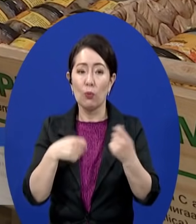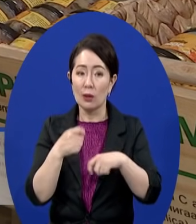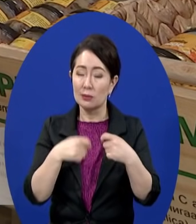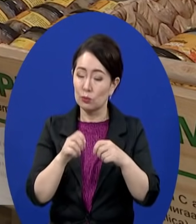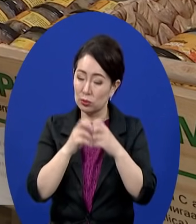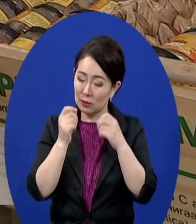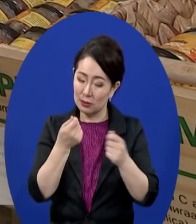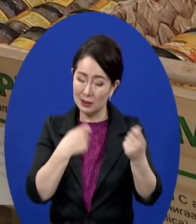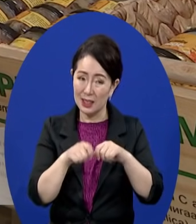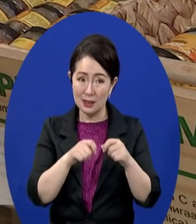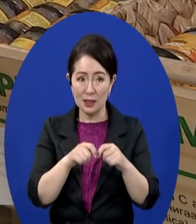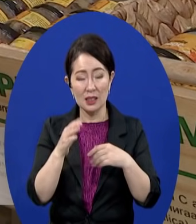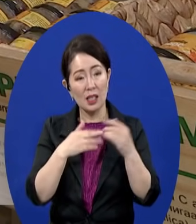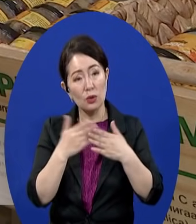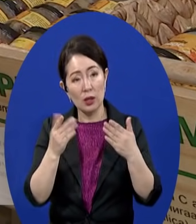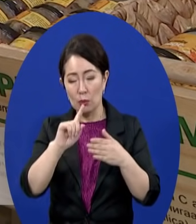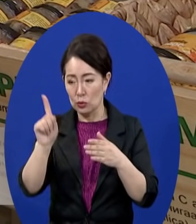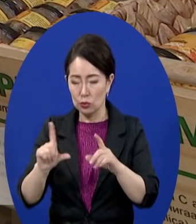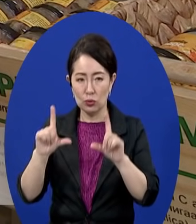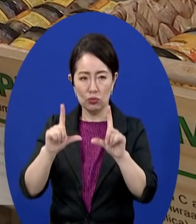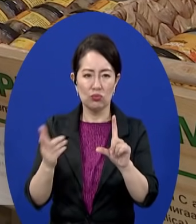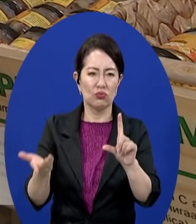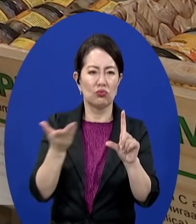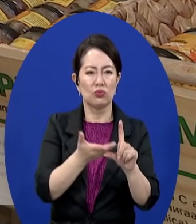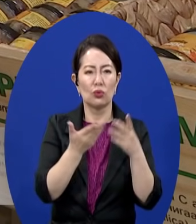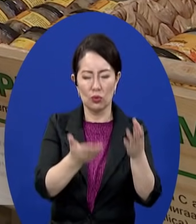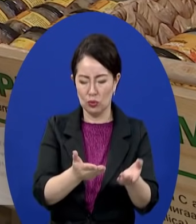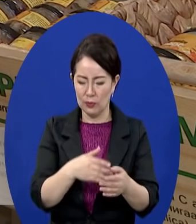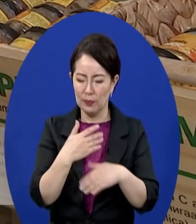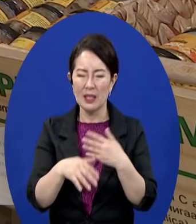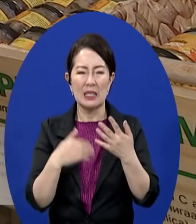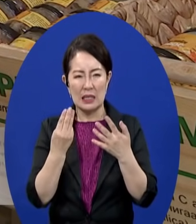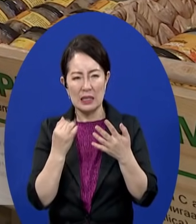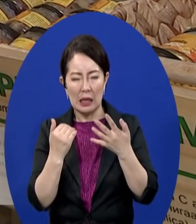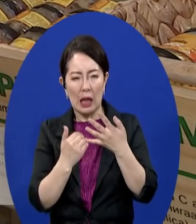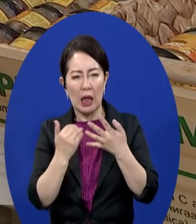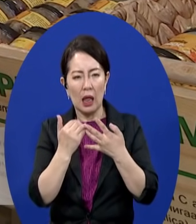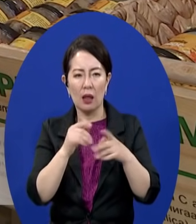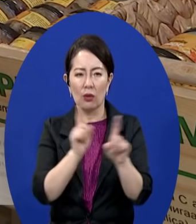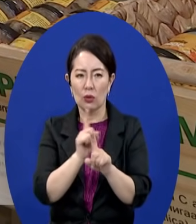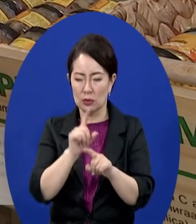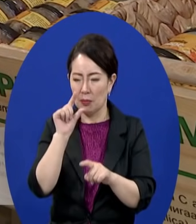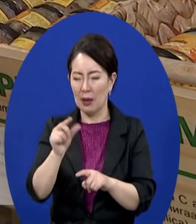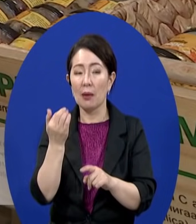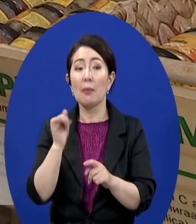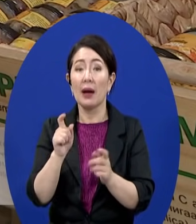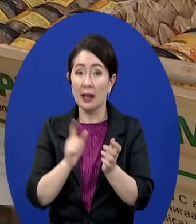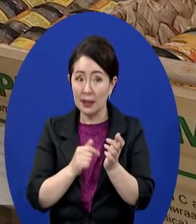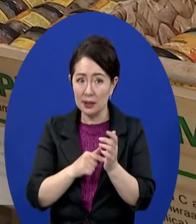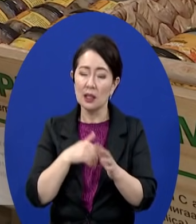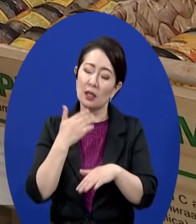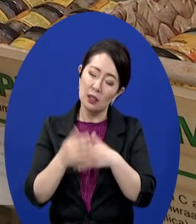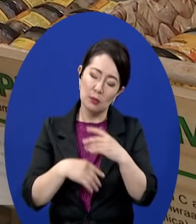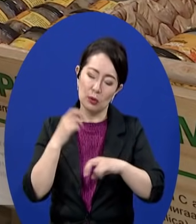бол тухайн бүтээтгүүн дэлгүүрийн одоо зөвшөөрлийг маш хурдан шуурхаа олгож өгөх тийм шат амжилтанд баг байх л одоо хэрэгтэй байна л да. Хин бол